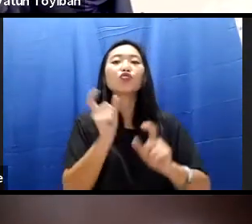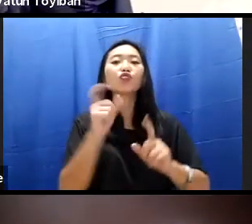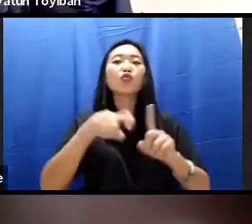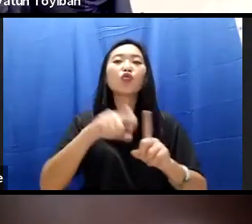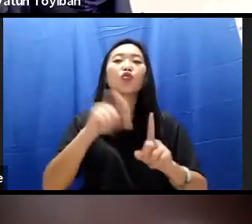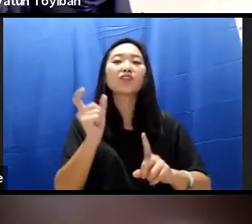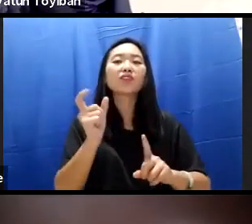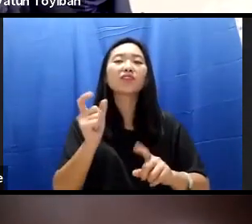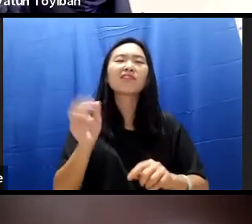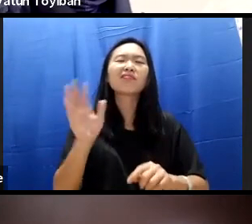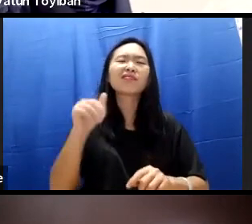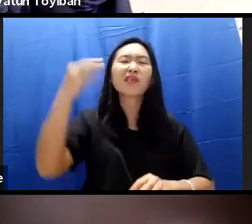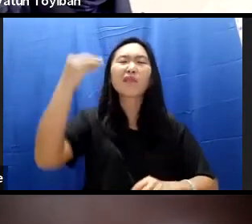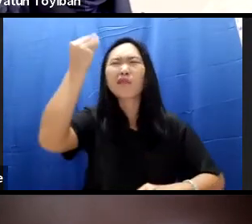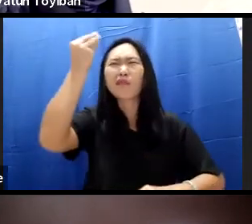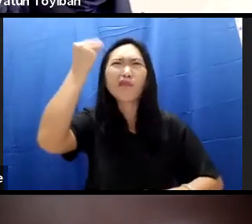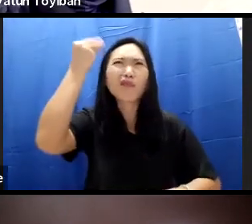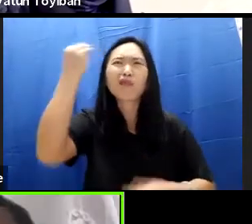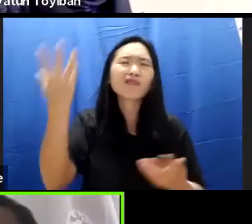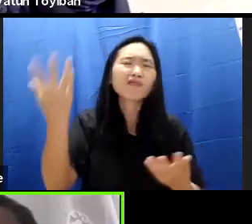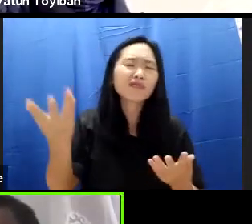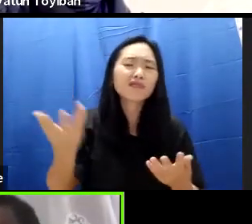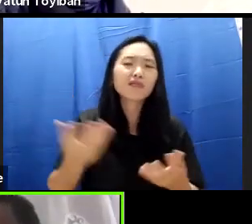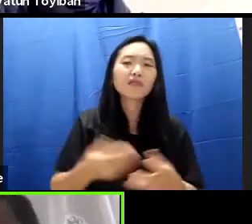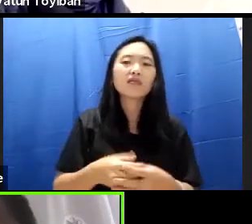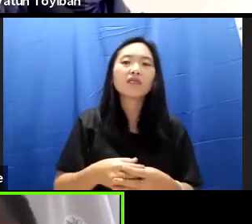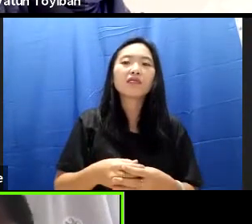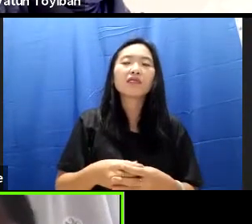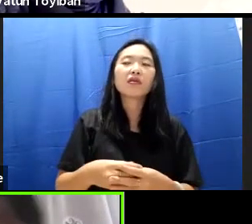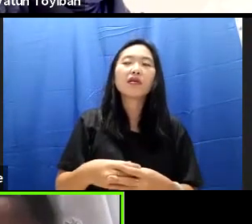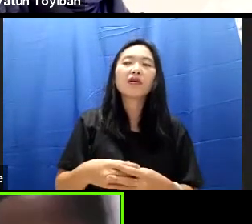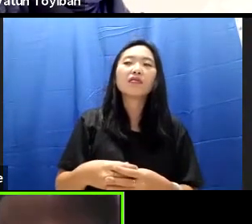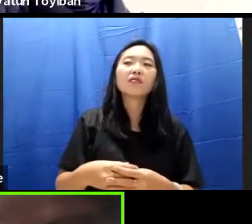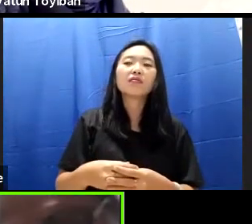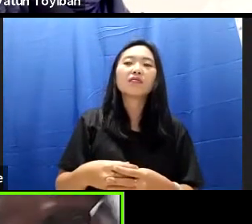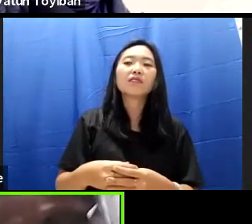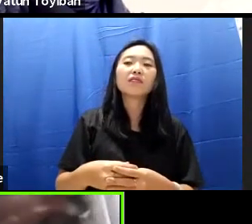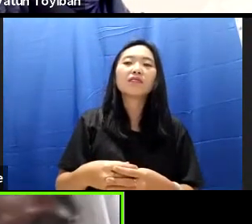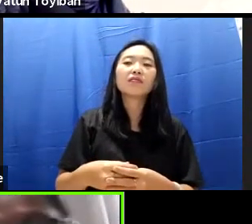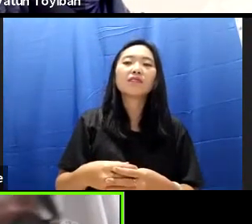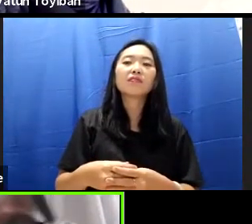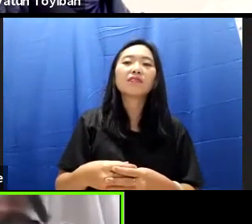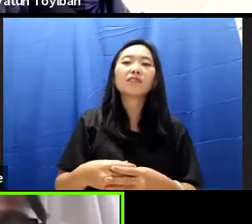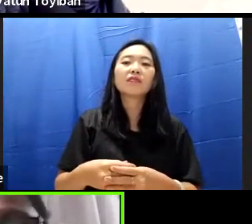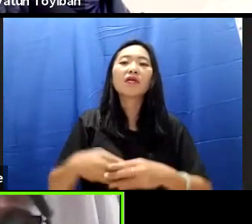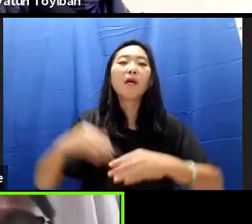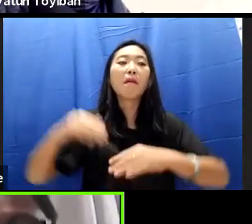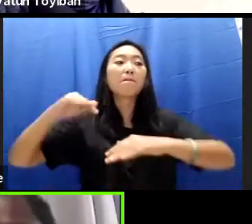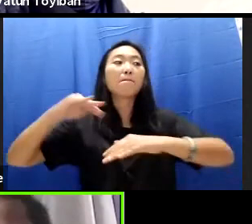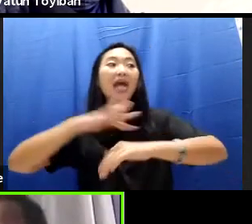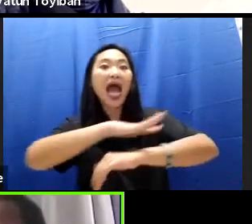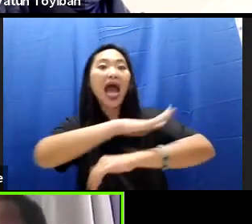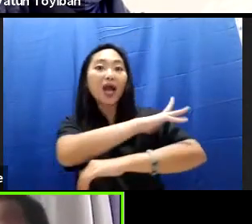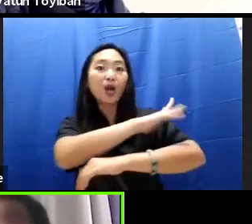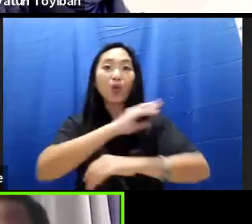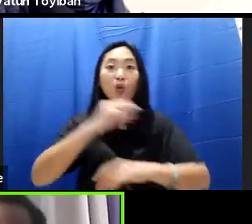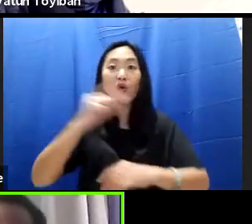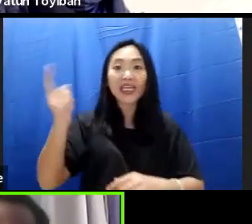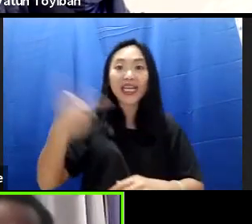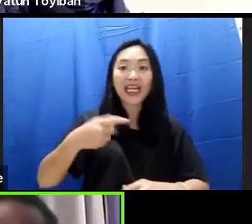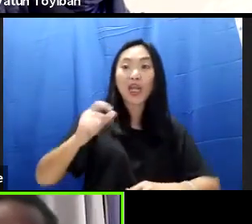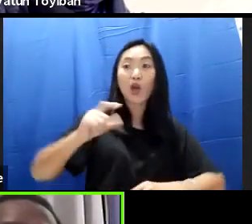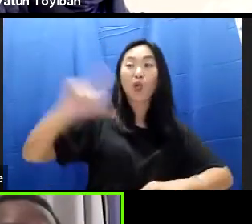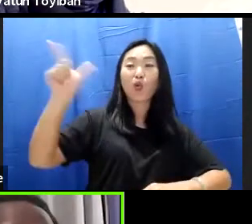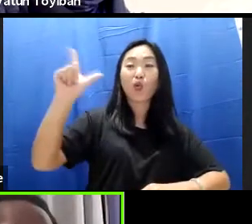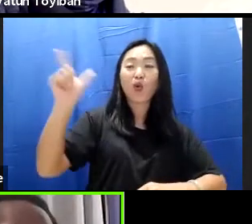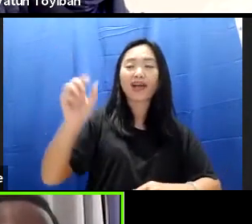tetap menjalankan itu, ya tetap tidak ada diskriminasi. Misalnya saya kasih contoh berangkat dari keluarga saya, ya, bapak saya itu yang saya tadi sebut sebagai bapak yang punya perspektif,